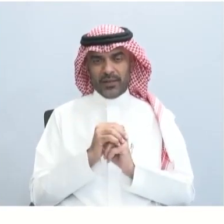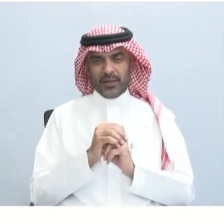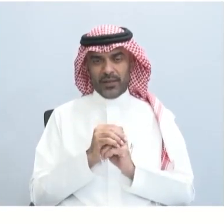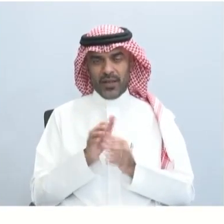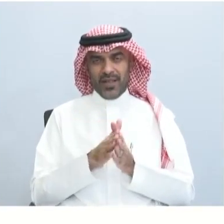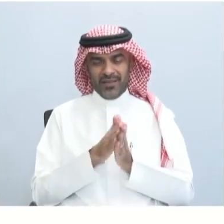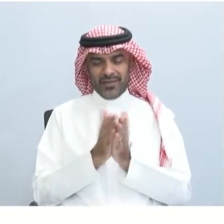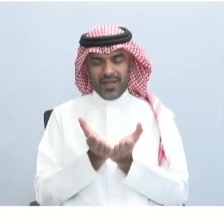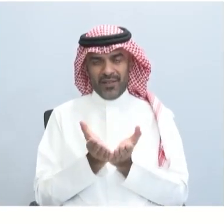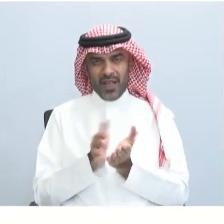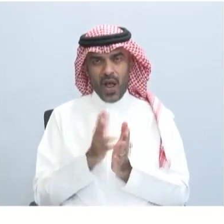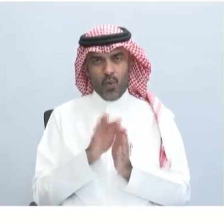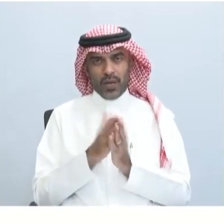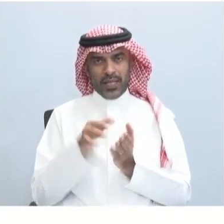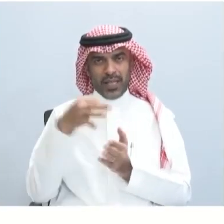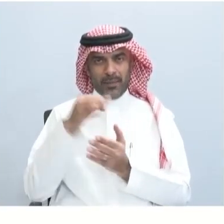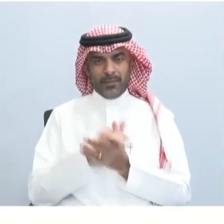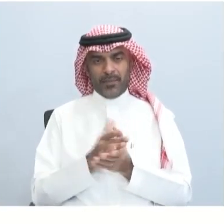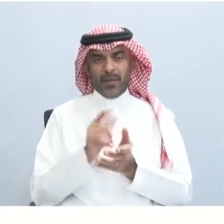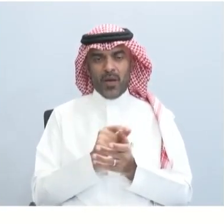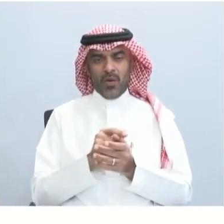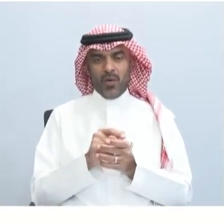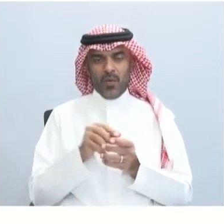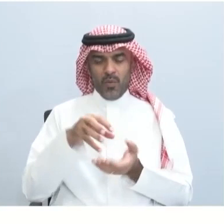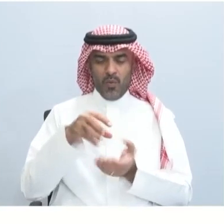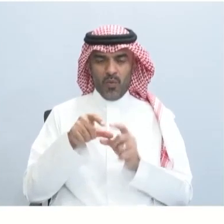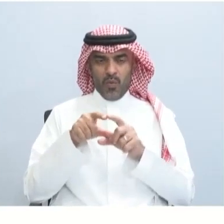دفتر او كتب مكعب